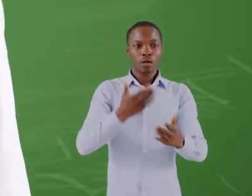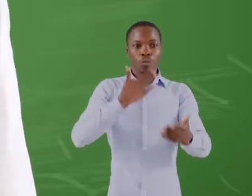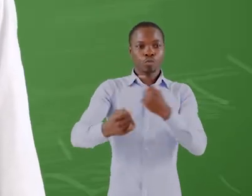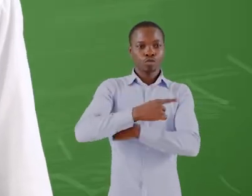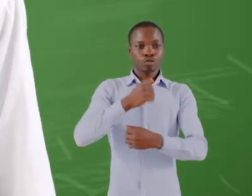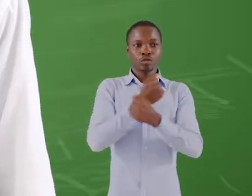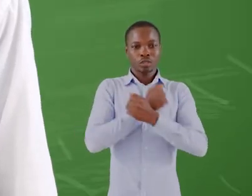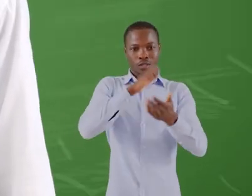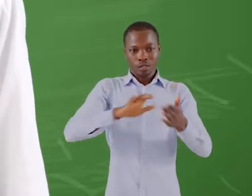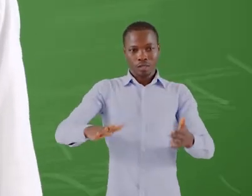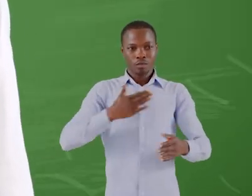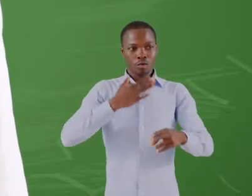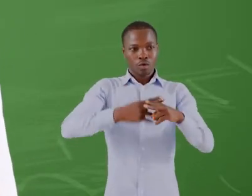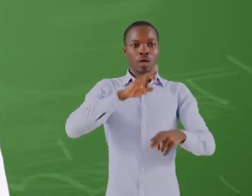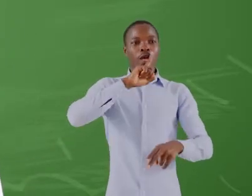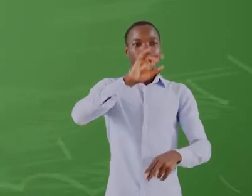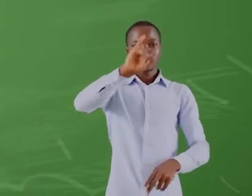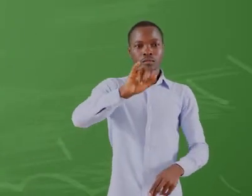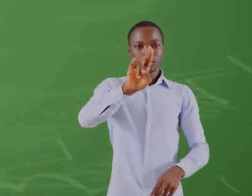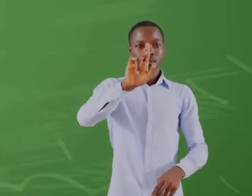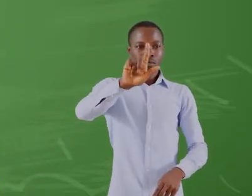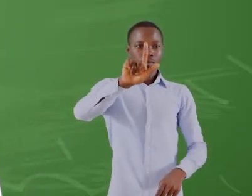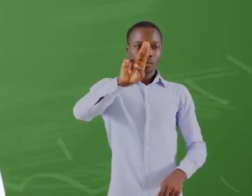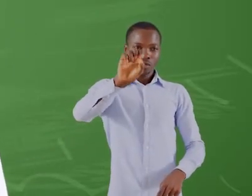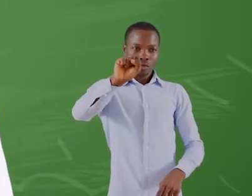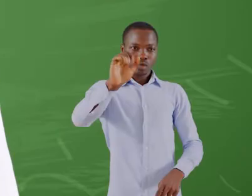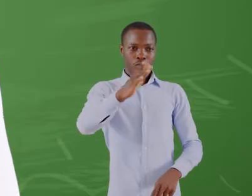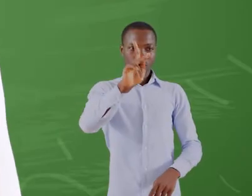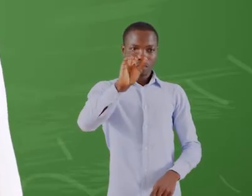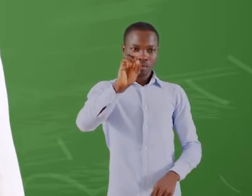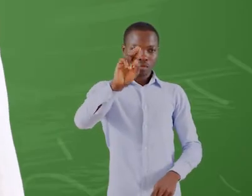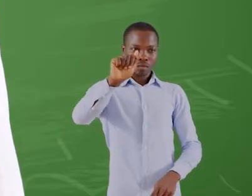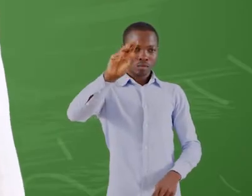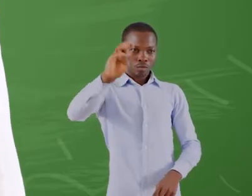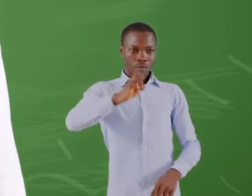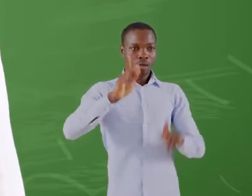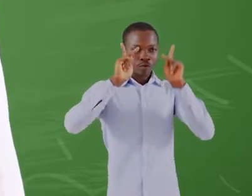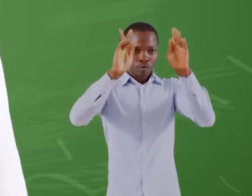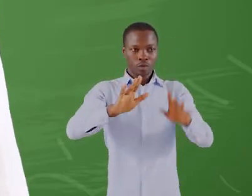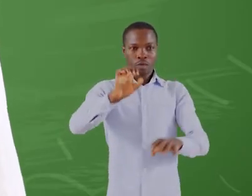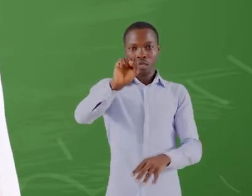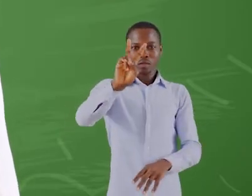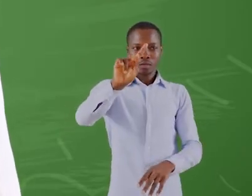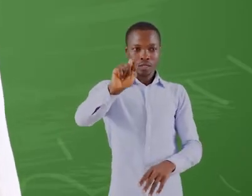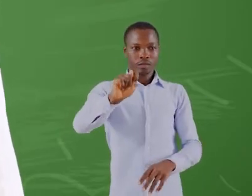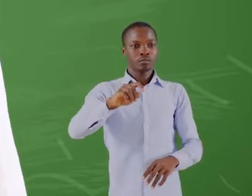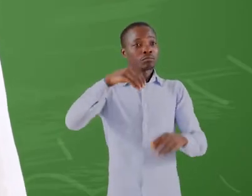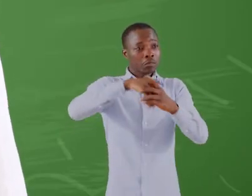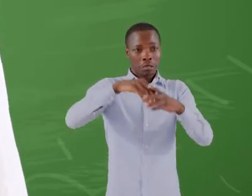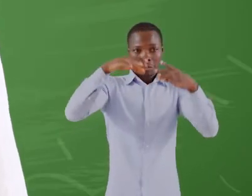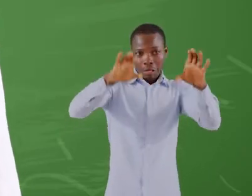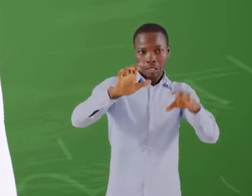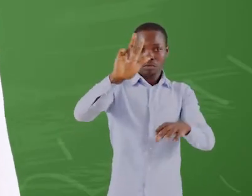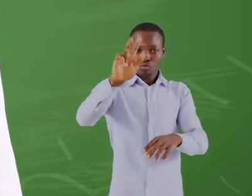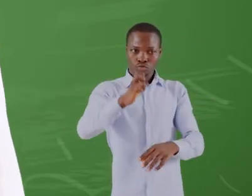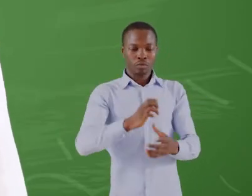Bonjour chers élèves, je me nomme Julius Kwame, professeur de SVT dans la classe de